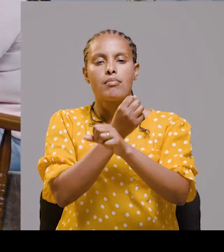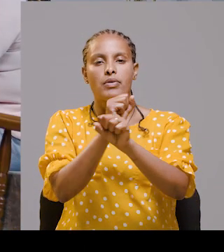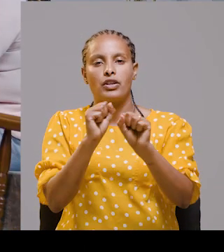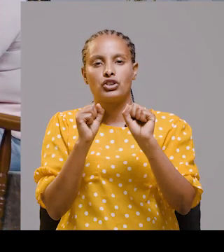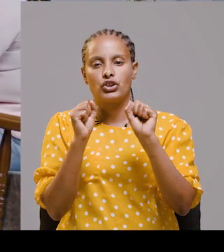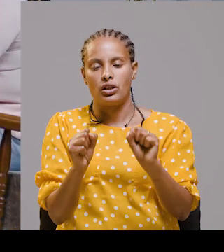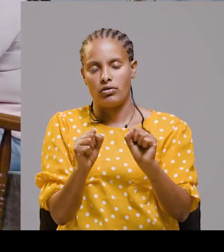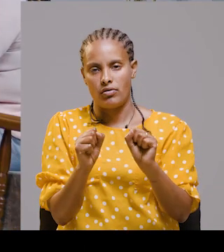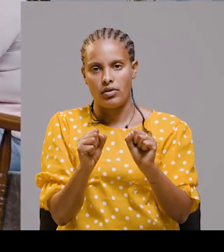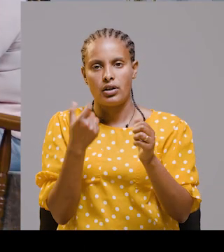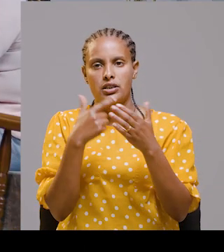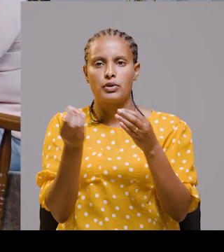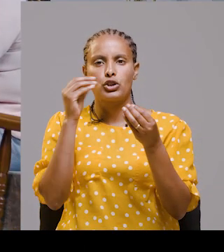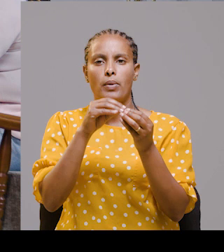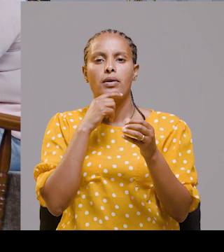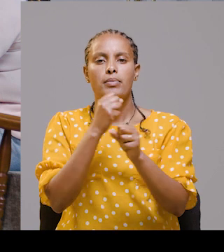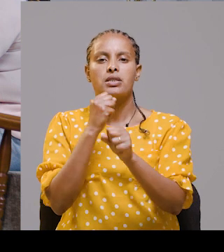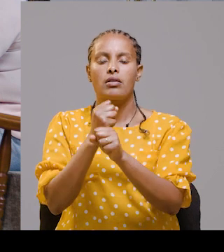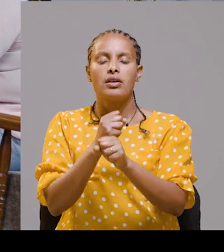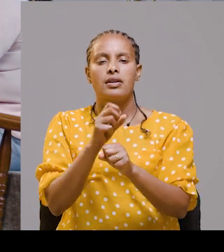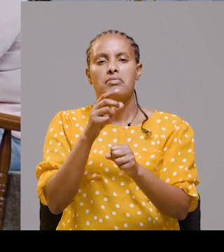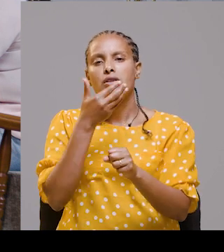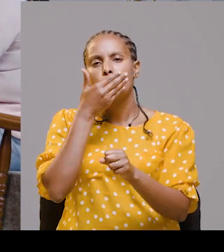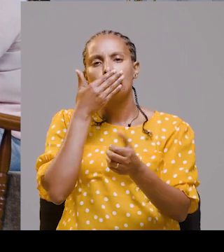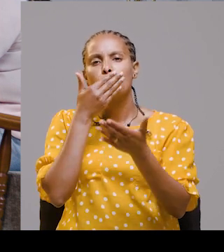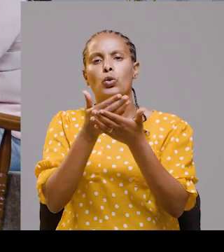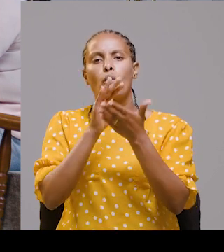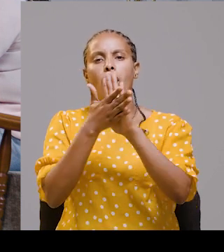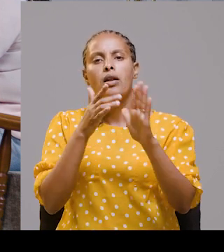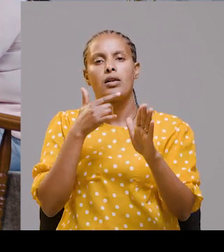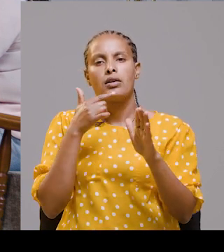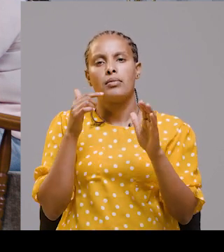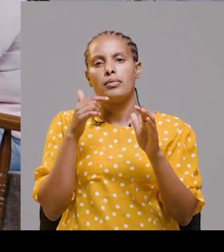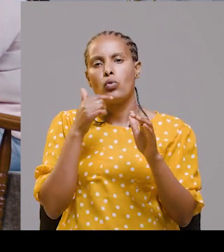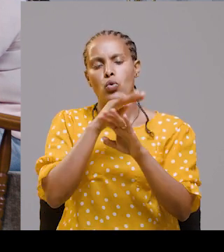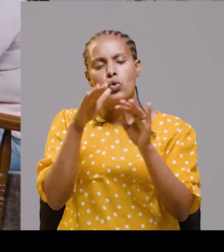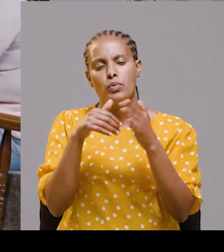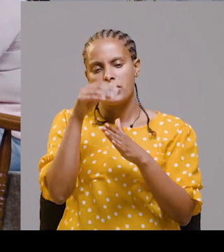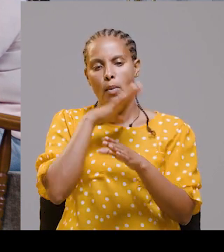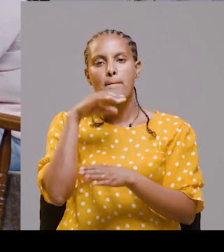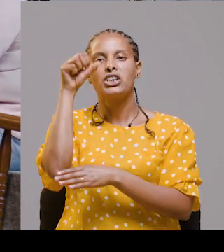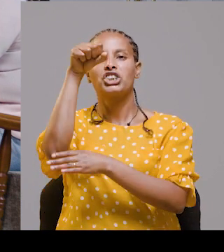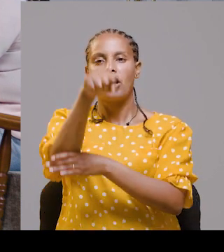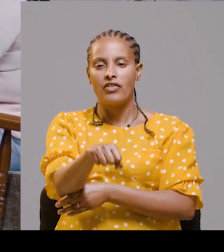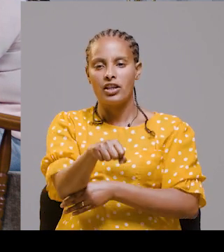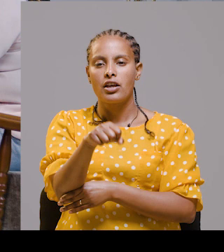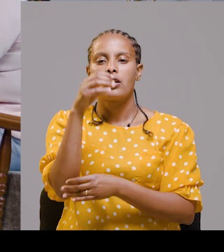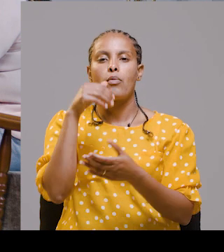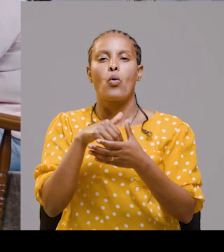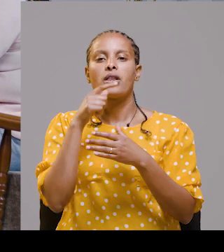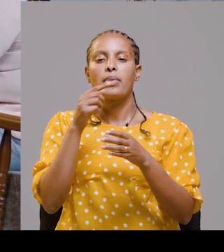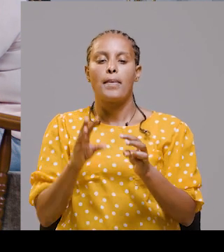እናስተካክላለን ከዛም ባለፈ ደግሞ ምን ሰራውም ስራ የተቃና እንዲሆን ማድረግ ይቻላልና ሁሉም ሰው ባሸናፊነት የሚወጣበት